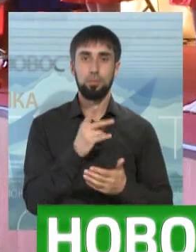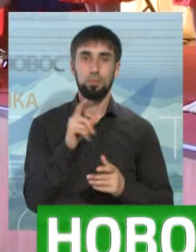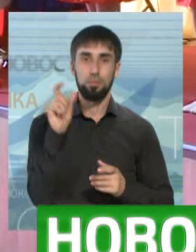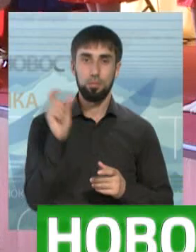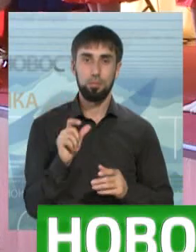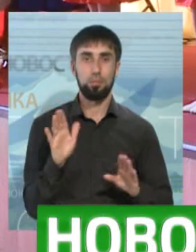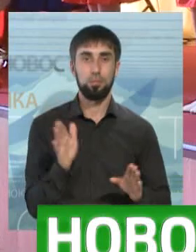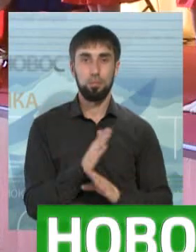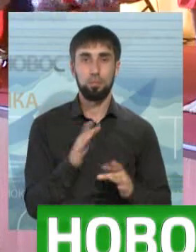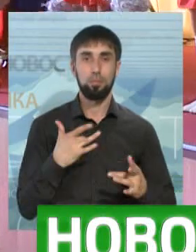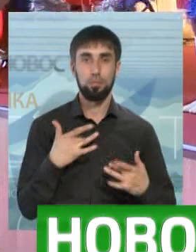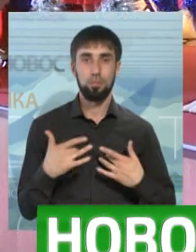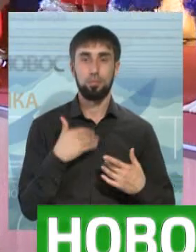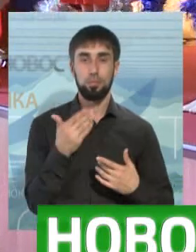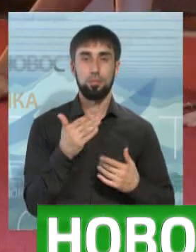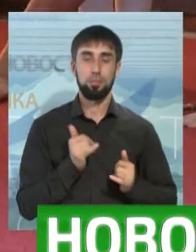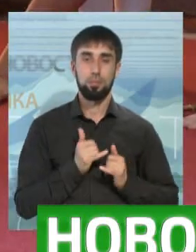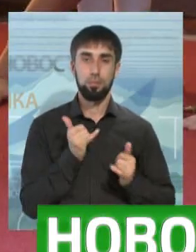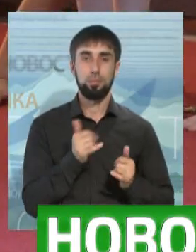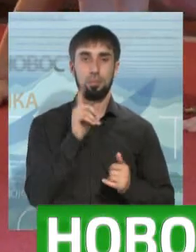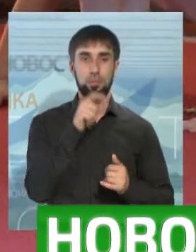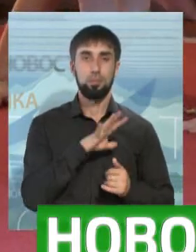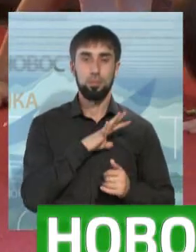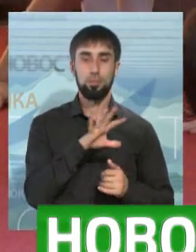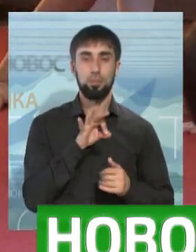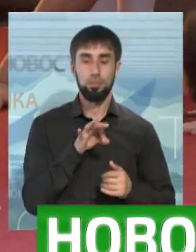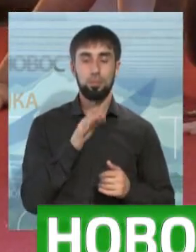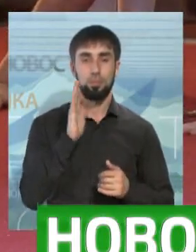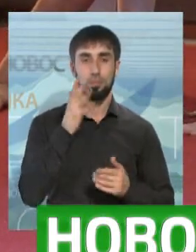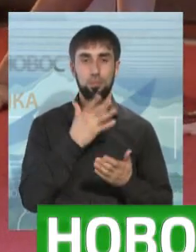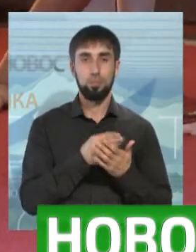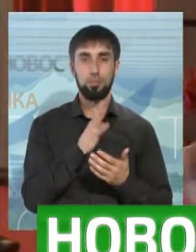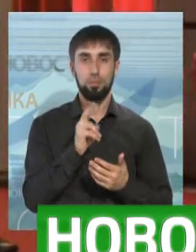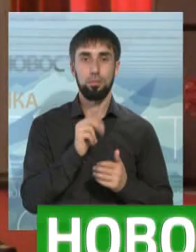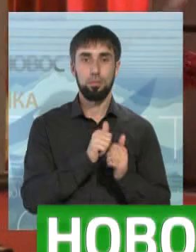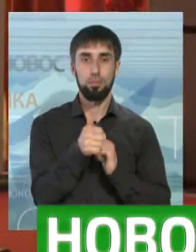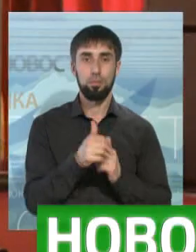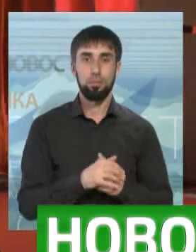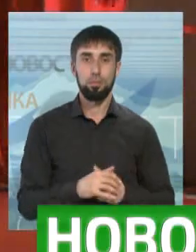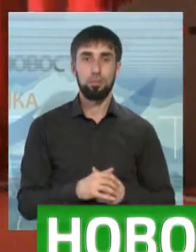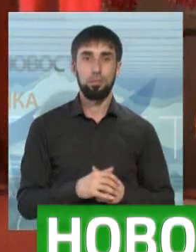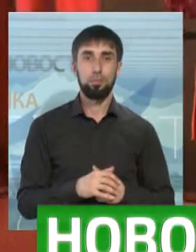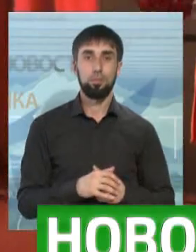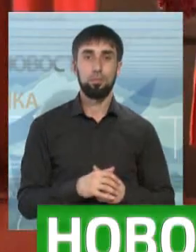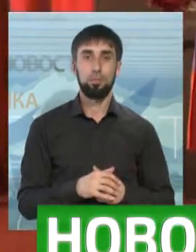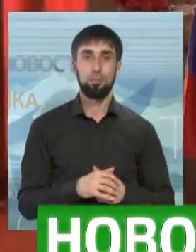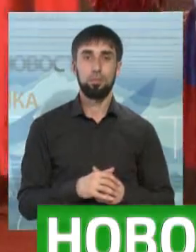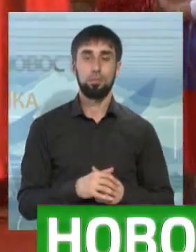и песни – это слова преданности и благодарности тем, чей выбор определил их будущее на века вперед.